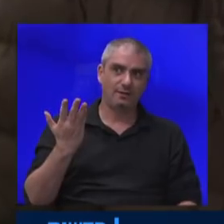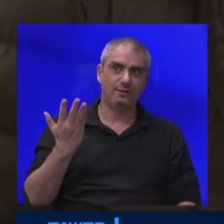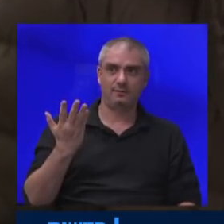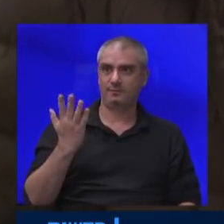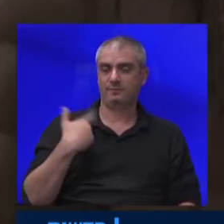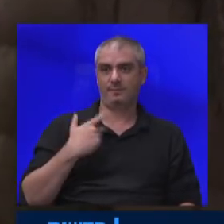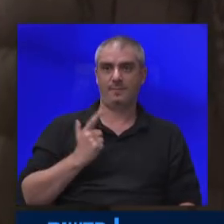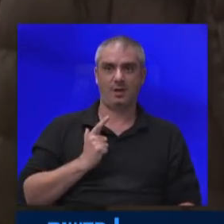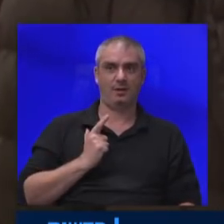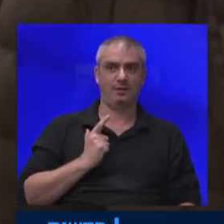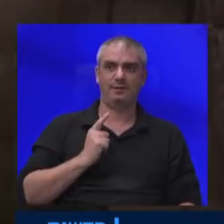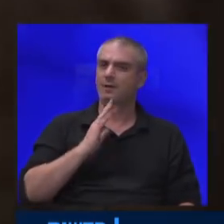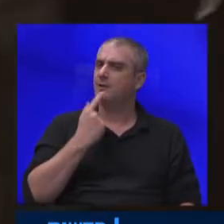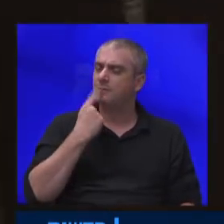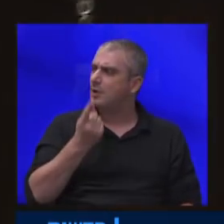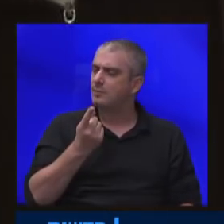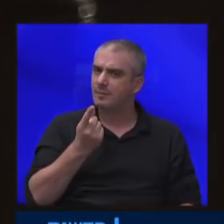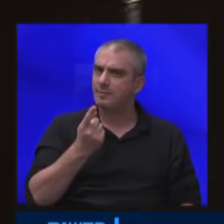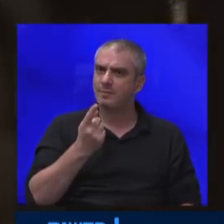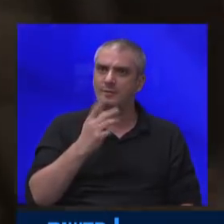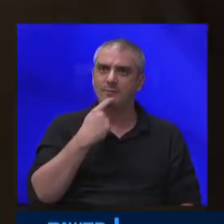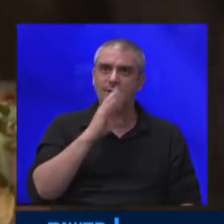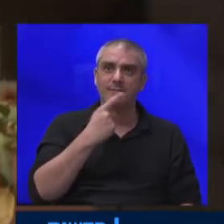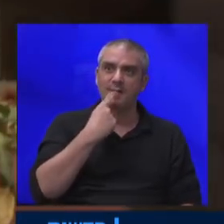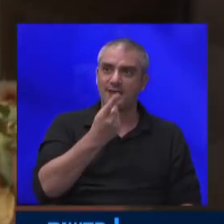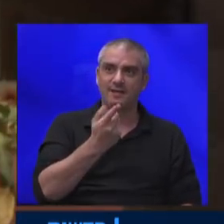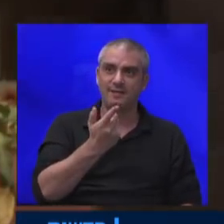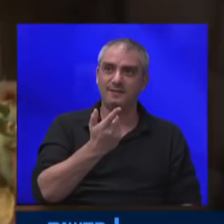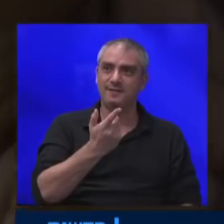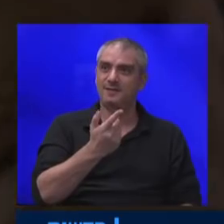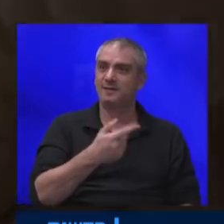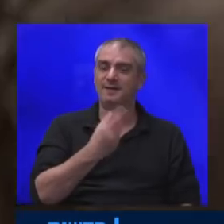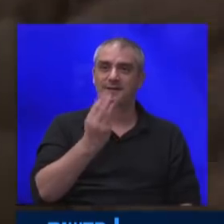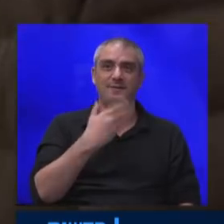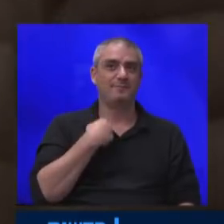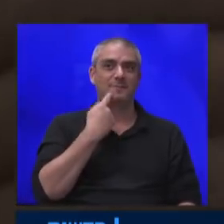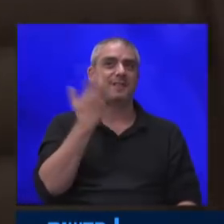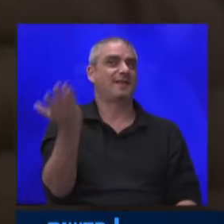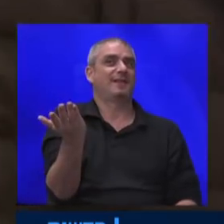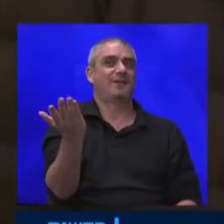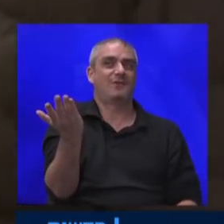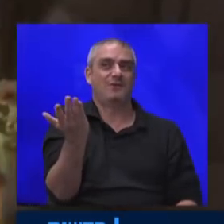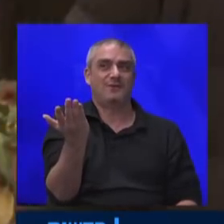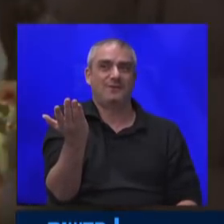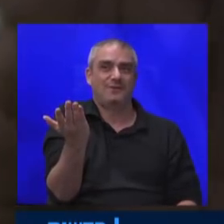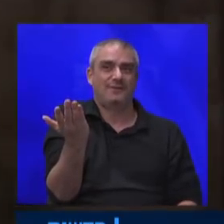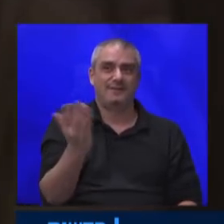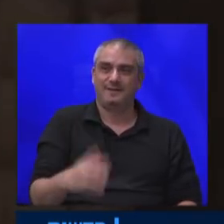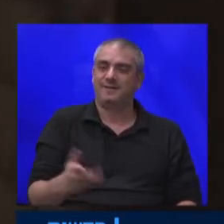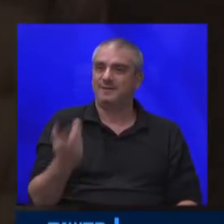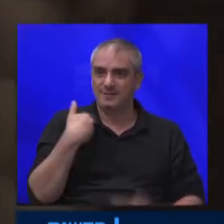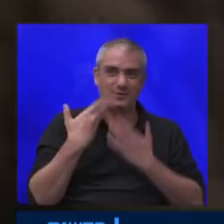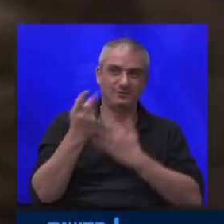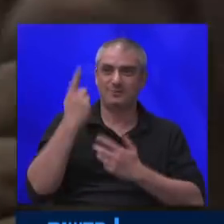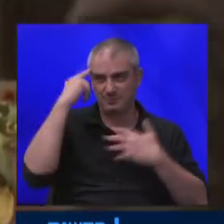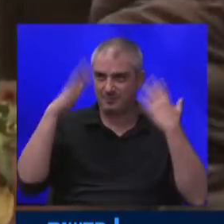ומחכים... רגע, אתה אומר לו מה להגיד? מה להגיד לו? הוא מבלבל